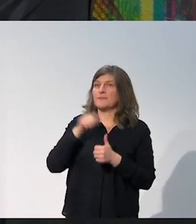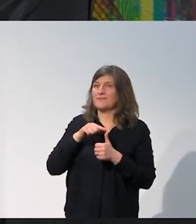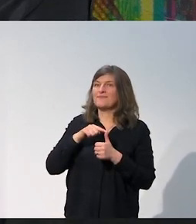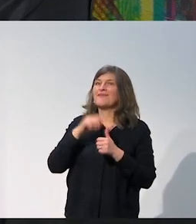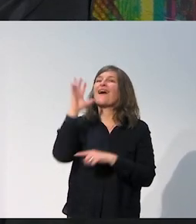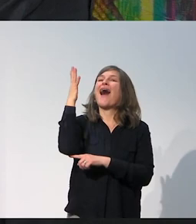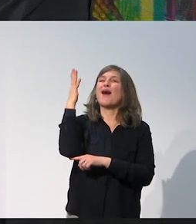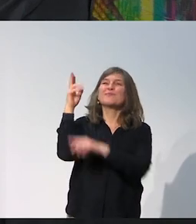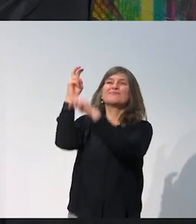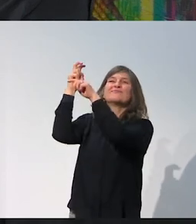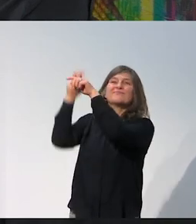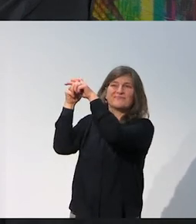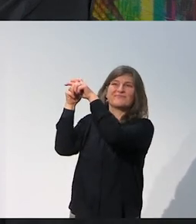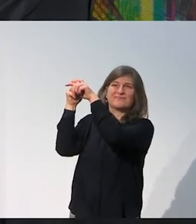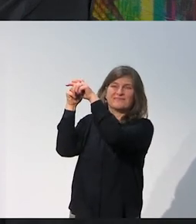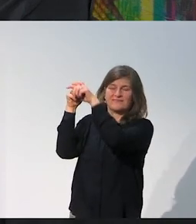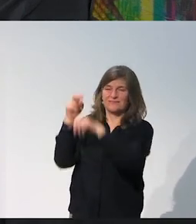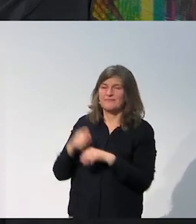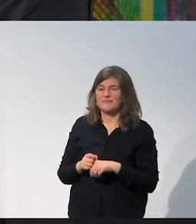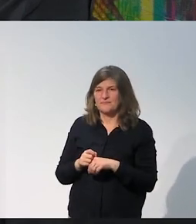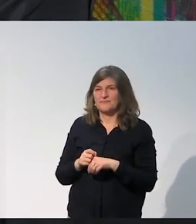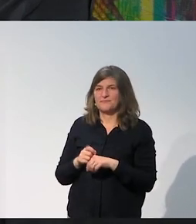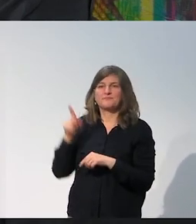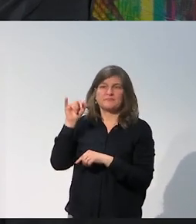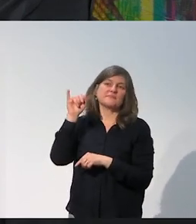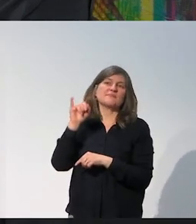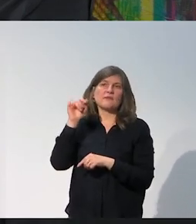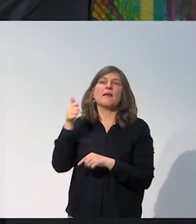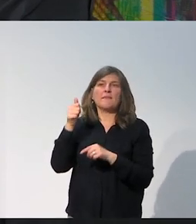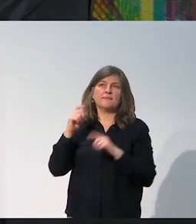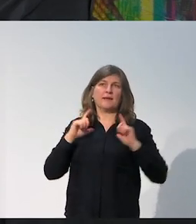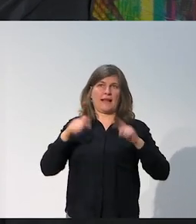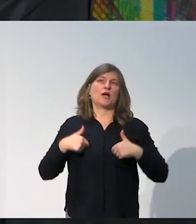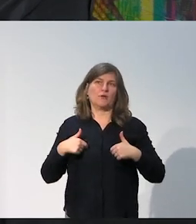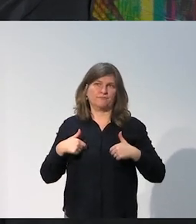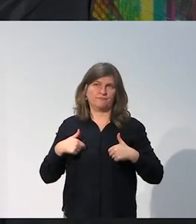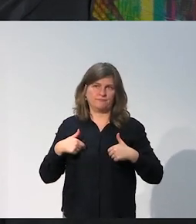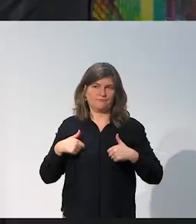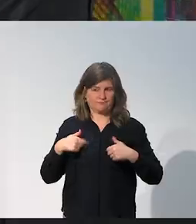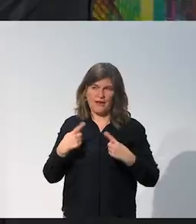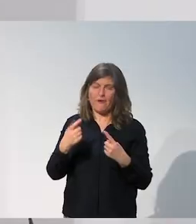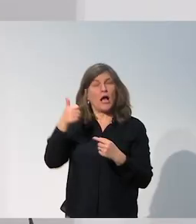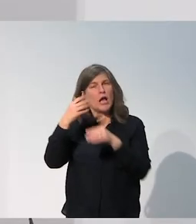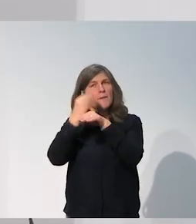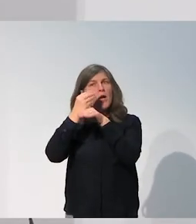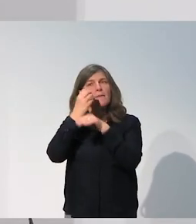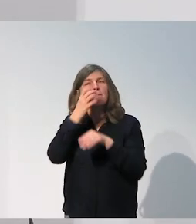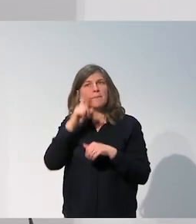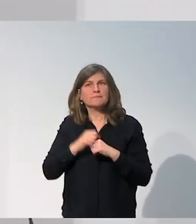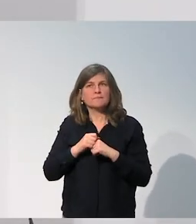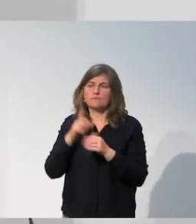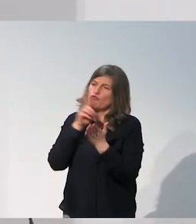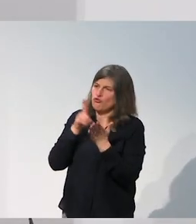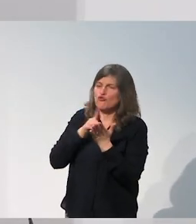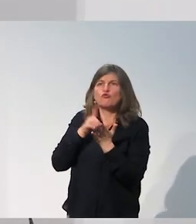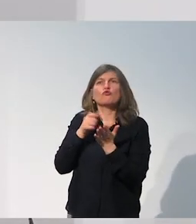qui passe beaucoup de temps dans l'arbre, dans l'érable, l'aînée va à l'école. Et elle apprend bien. Elle fait ses devoirs seule